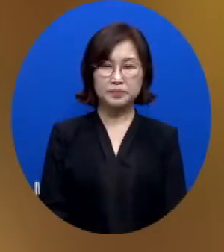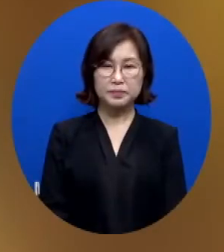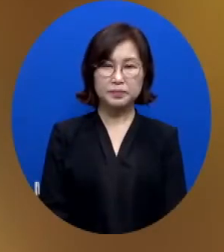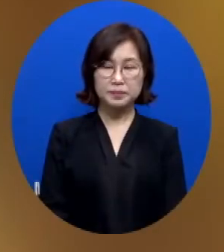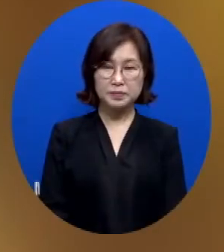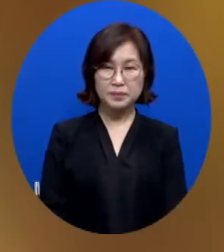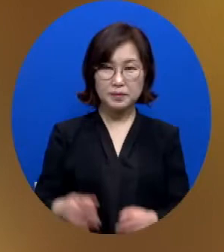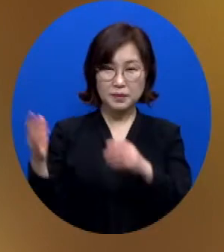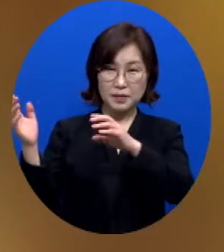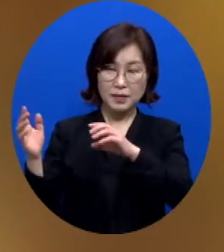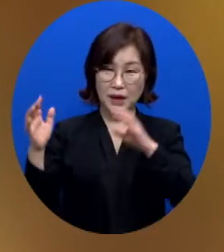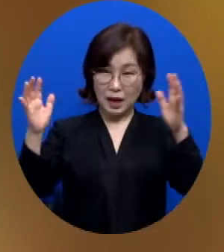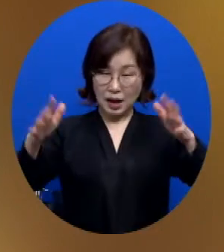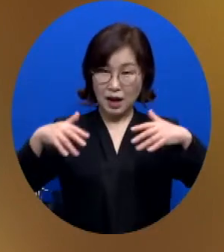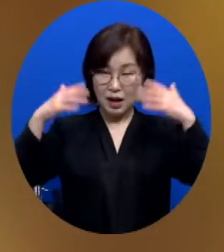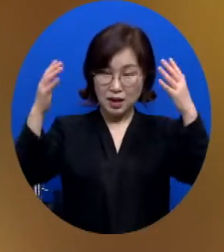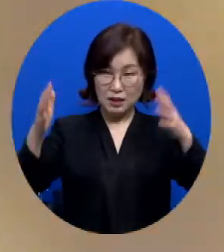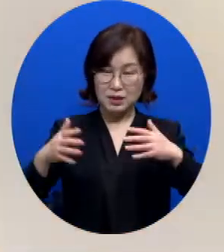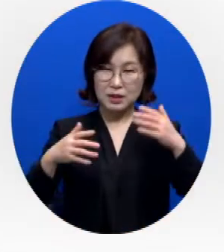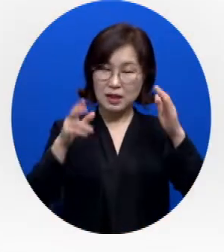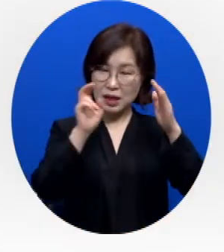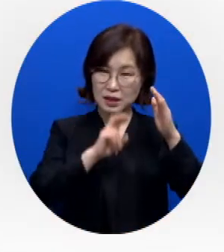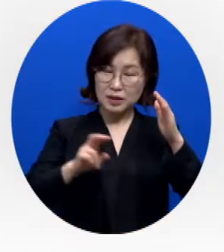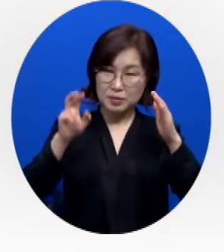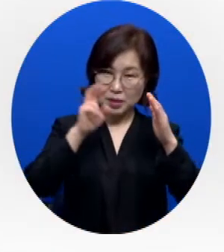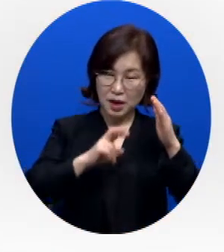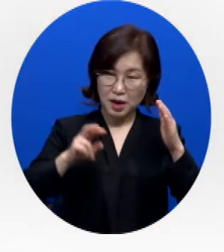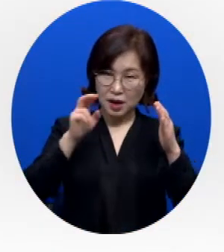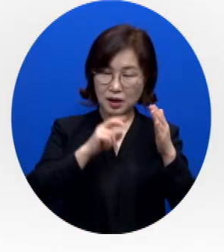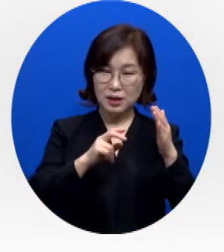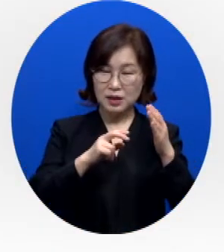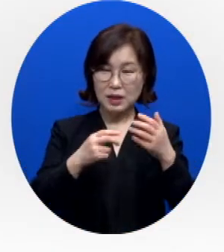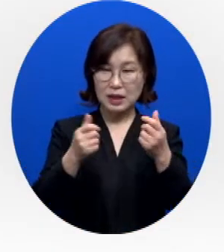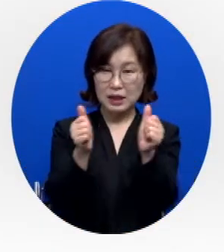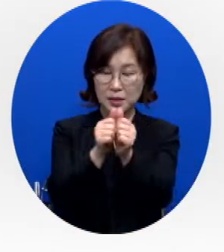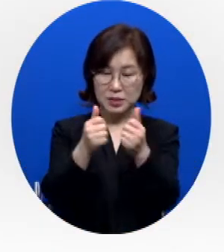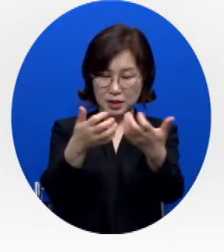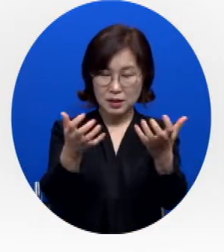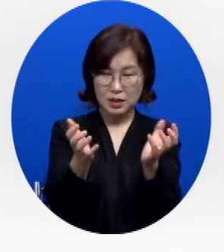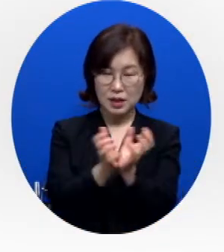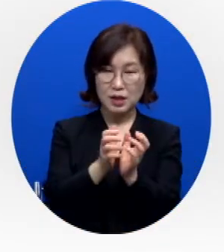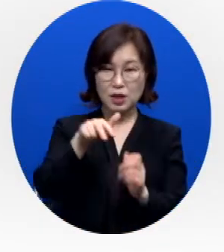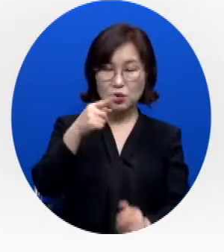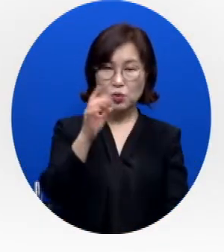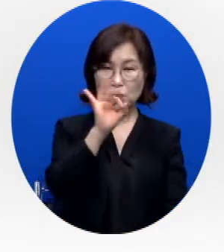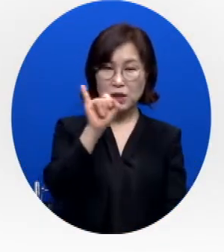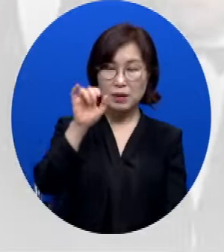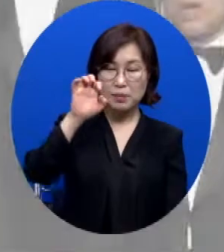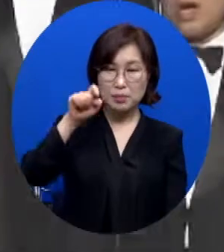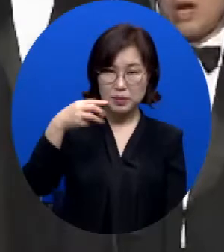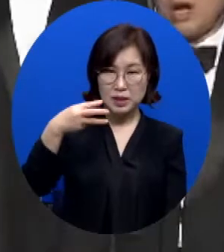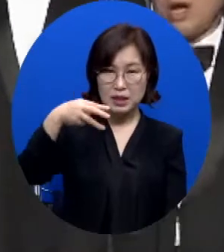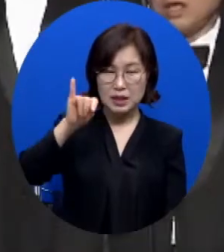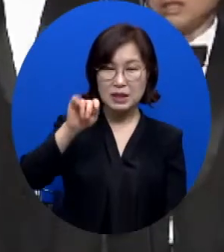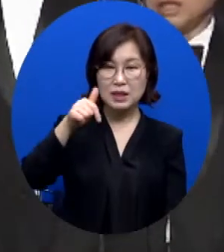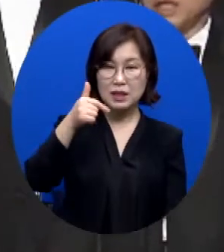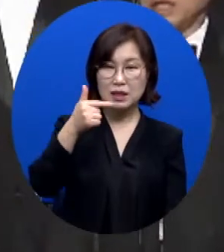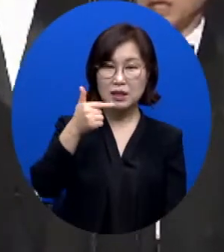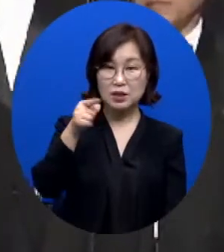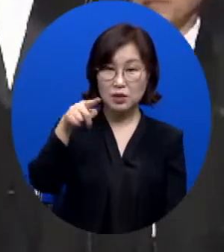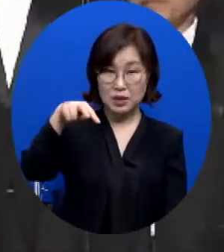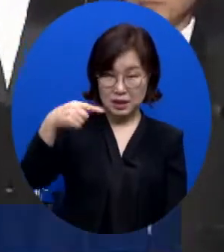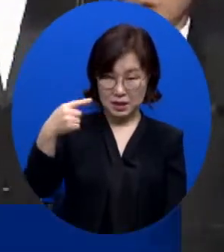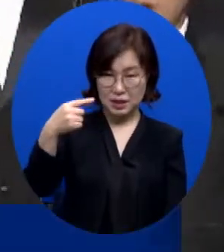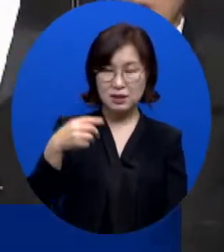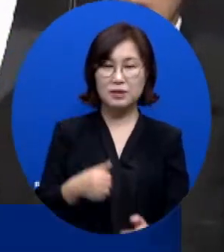매년 가을에 어울리는 다채로운 음악을 소개해온 남성합창단 조이풀 시너스가 정기 연주회를 개최합니다. 조이풀